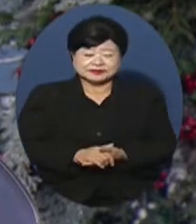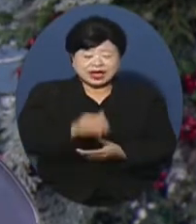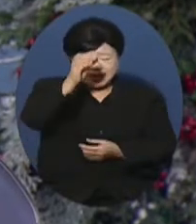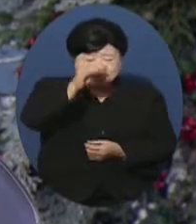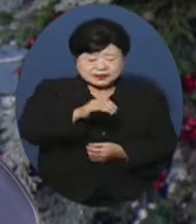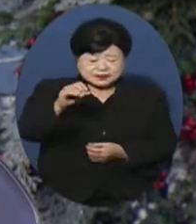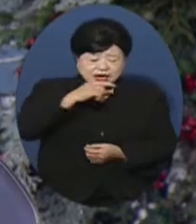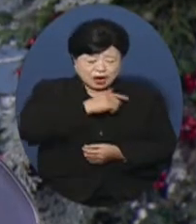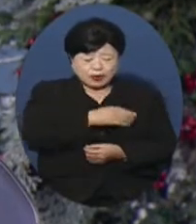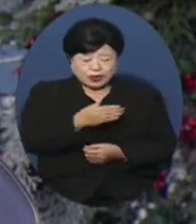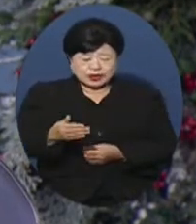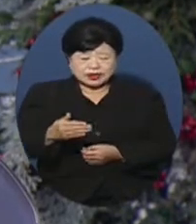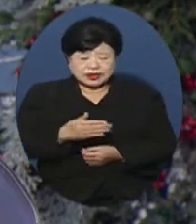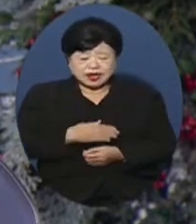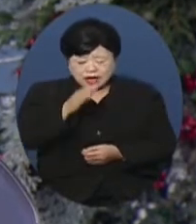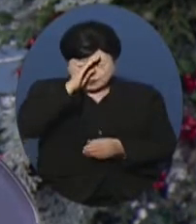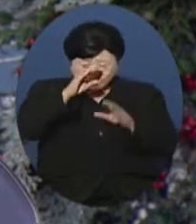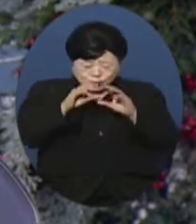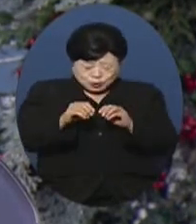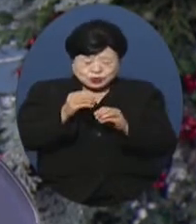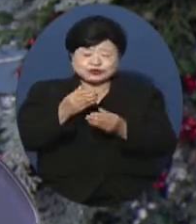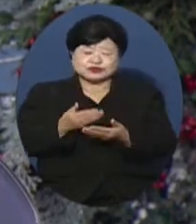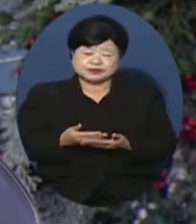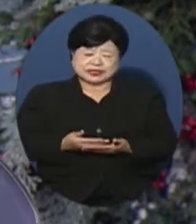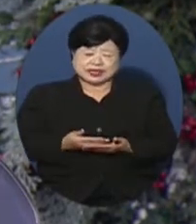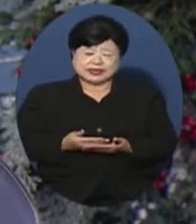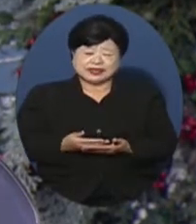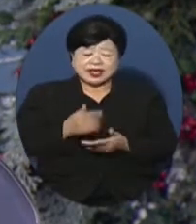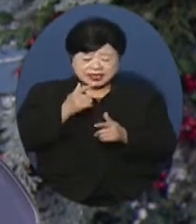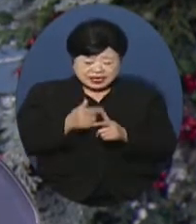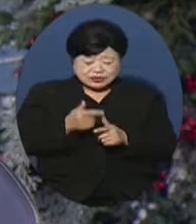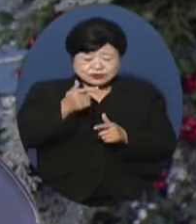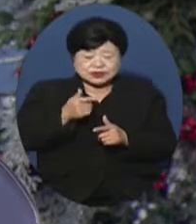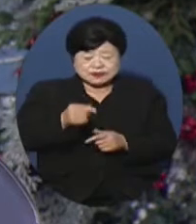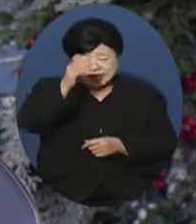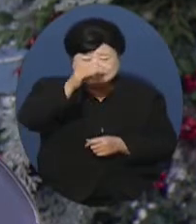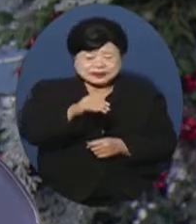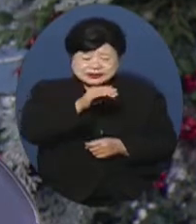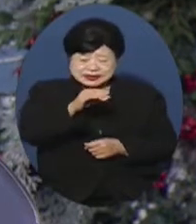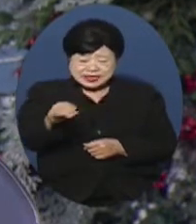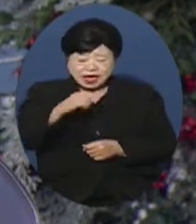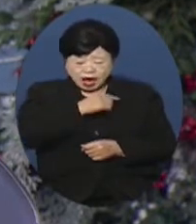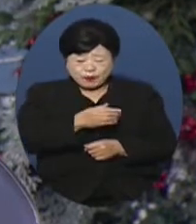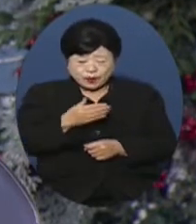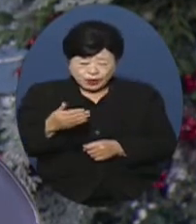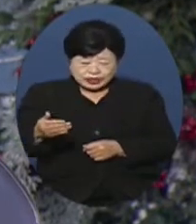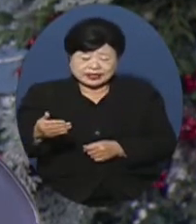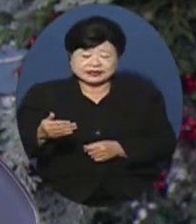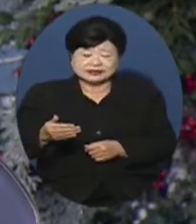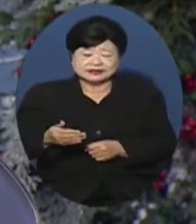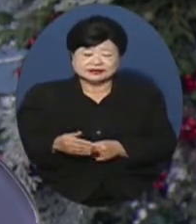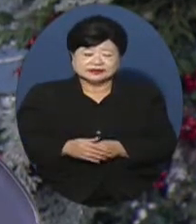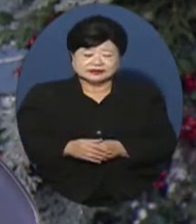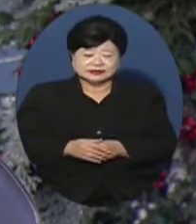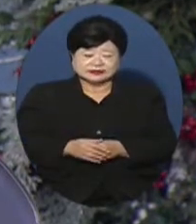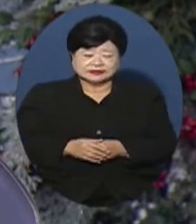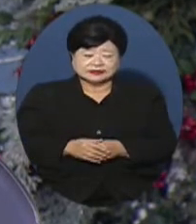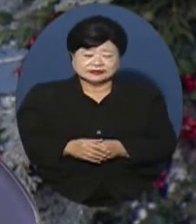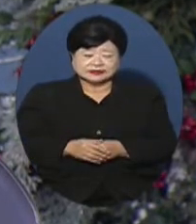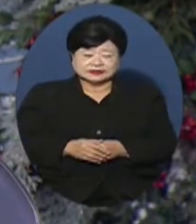보혈이 내 변화를 고칩니다 예수님의 십자 보혈이 즈